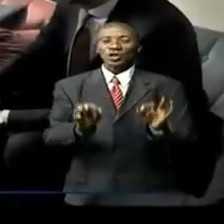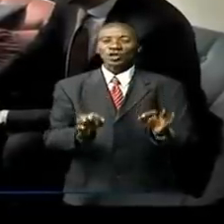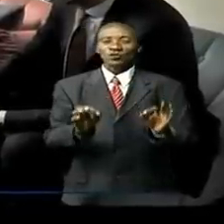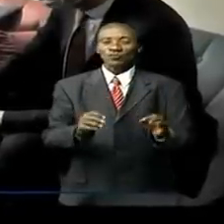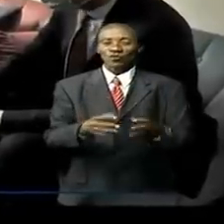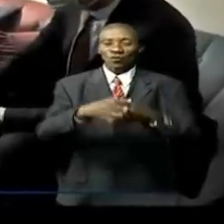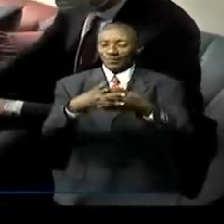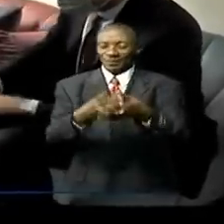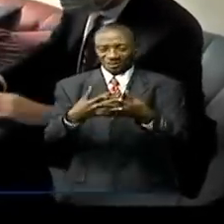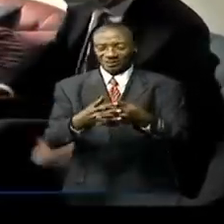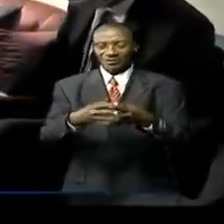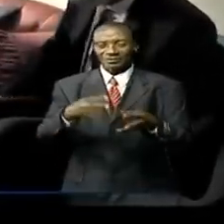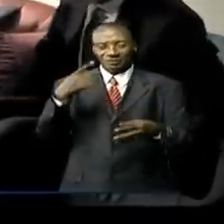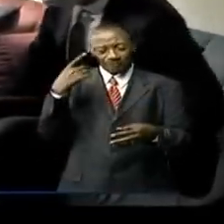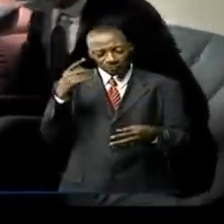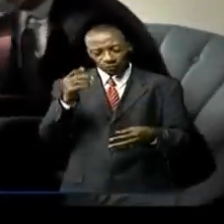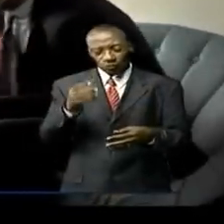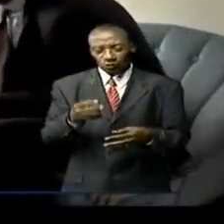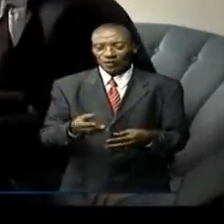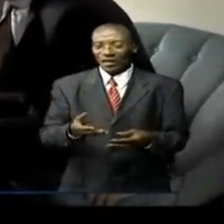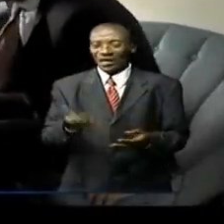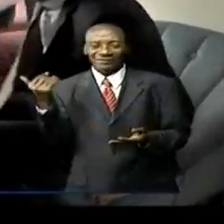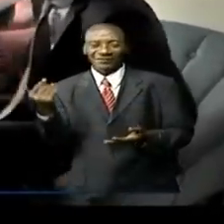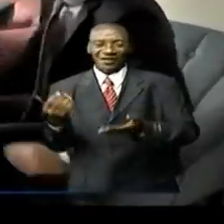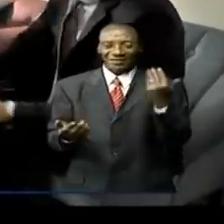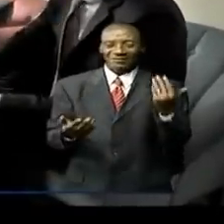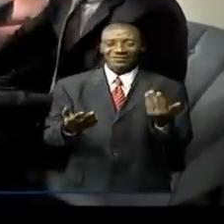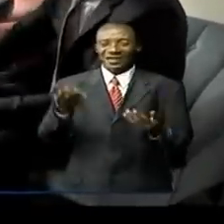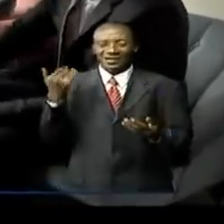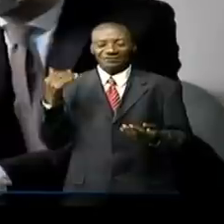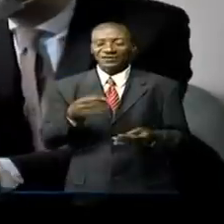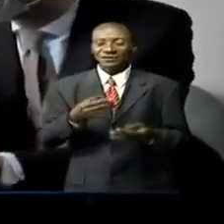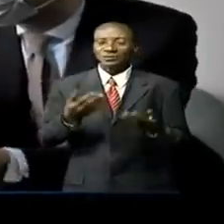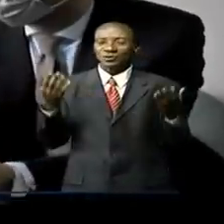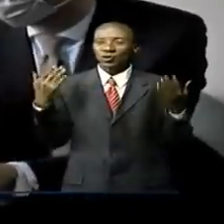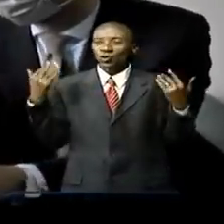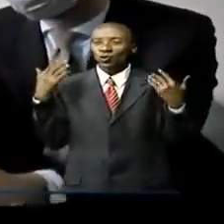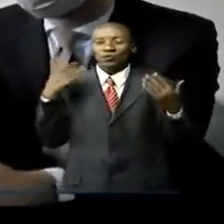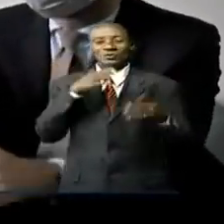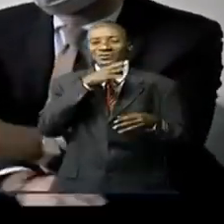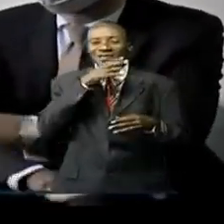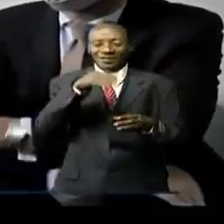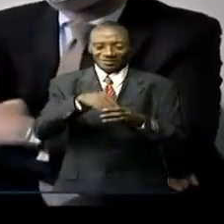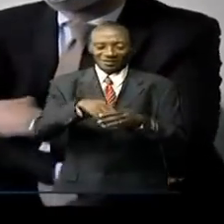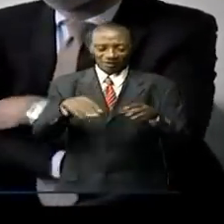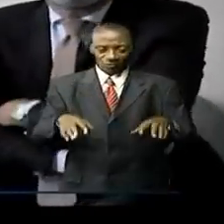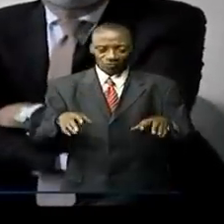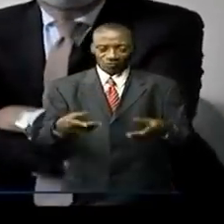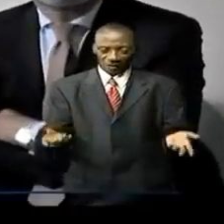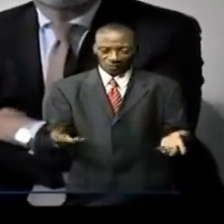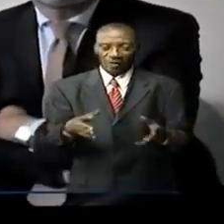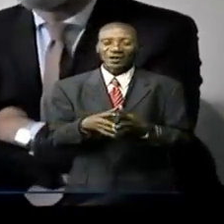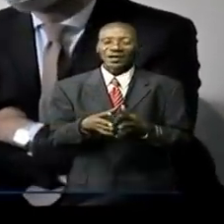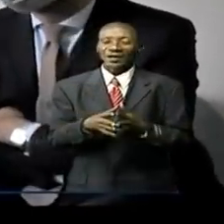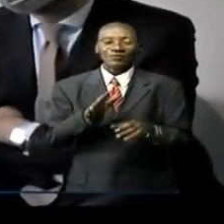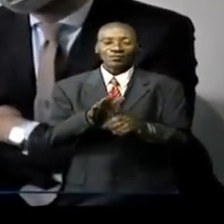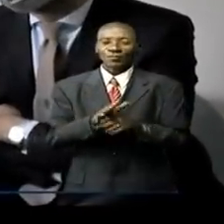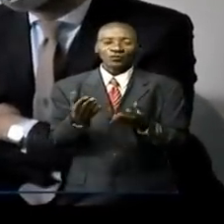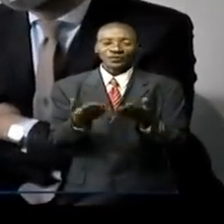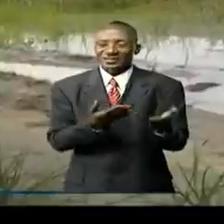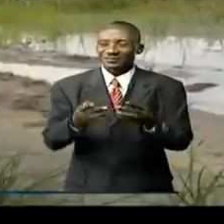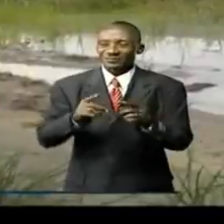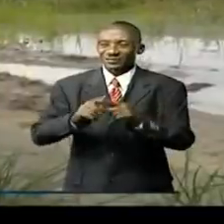le responsable du groupe Eco Global et des affaires publiques et internationales des services publics de l'enseignement